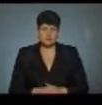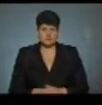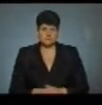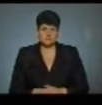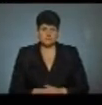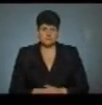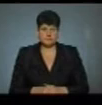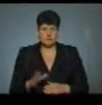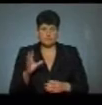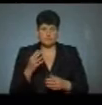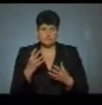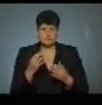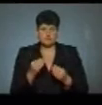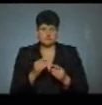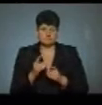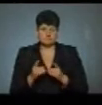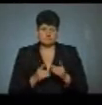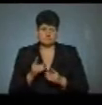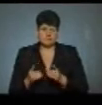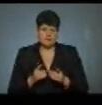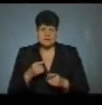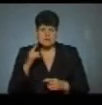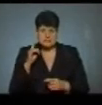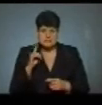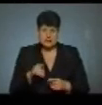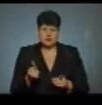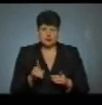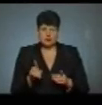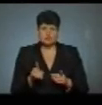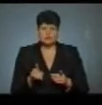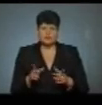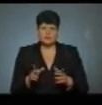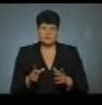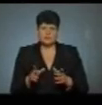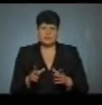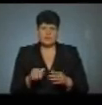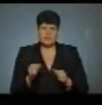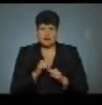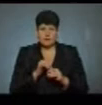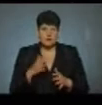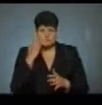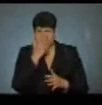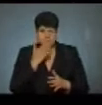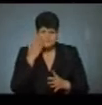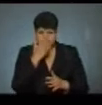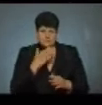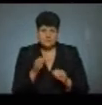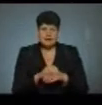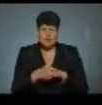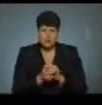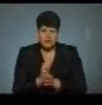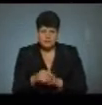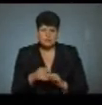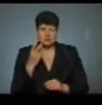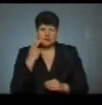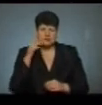складніше. Везде інформують, не терти очі. Знаю, що не терти очі, не терти ніс, не терти уста. Тобто мити руки постійно,